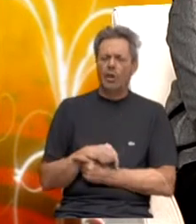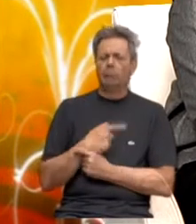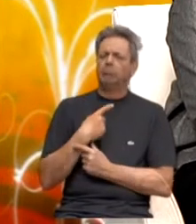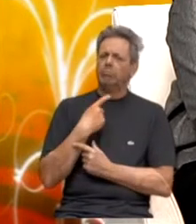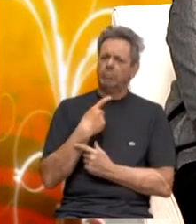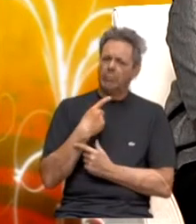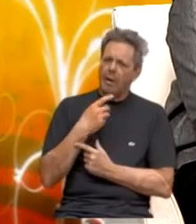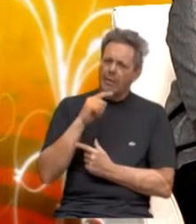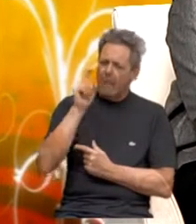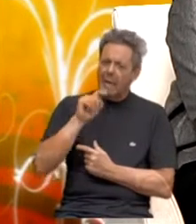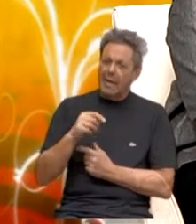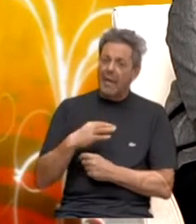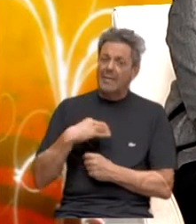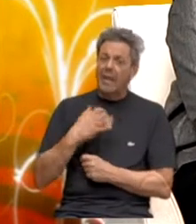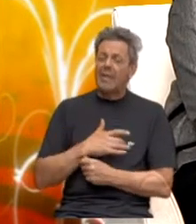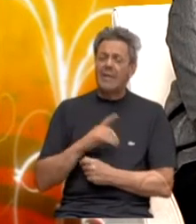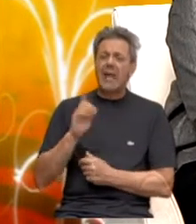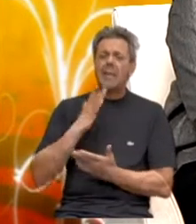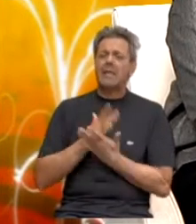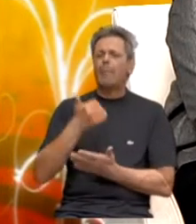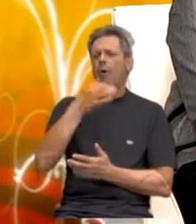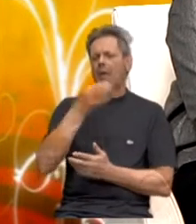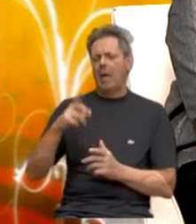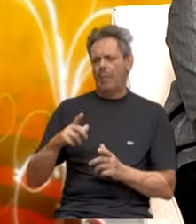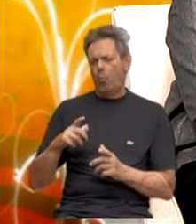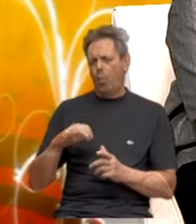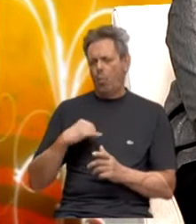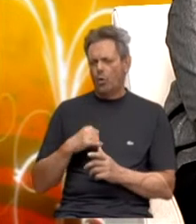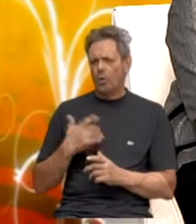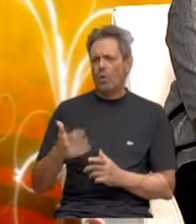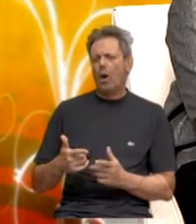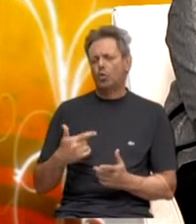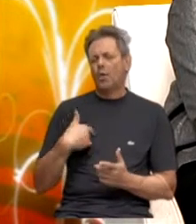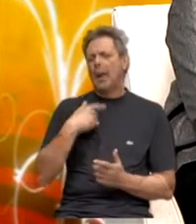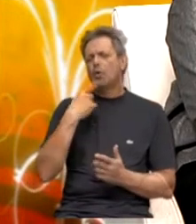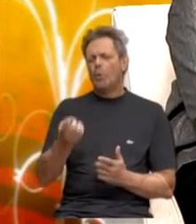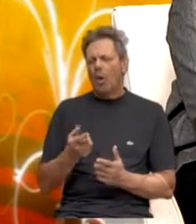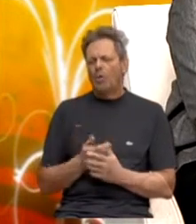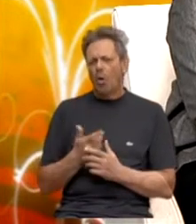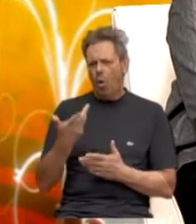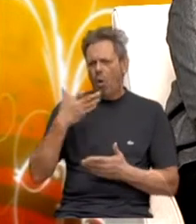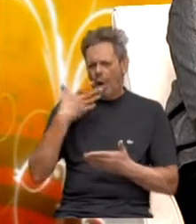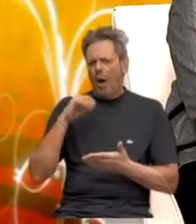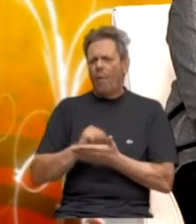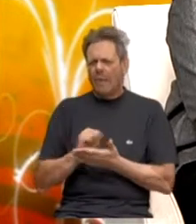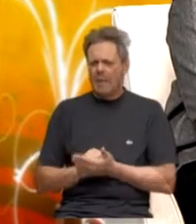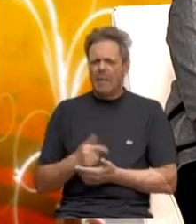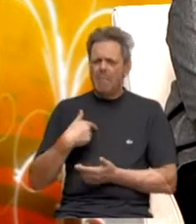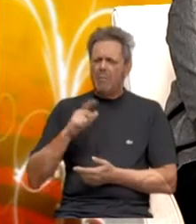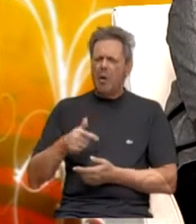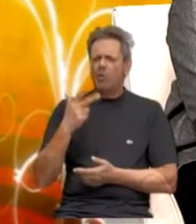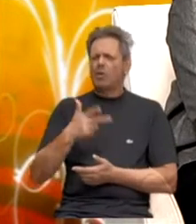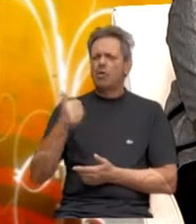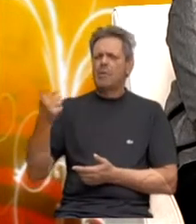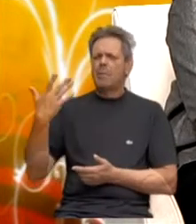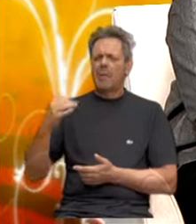naglasi da pitanje zdravlja srca nije samo jedan dan u godini, kao što je to danas bilo rečeno na tiskovnoj konferenciji, da mi zapravo 365 dana